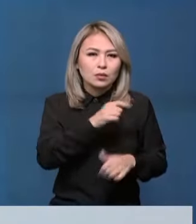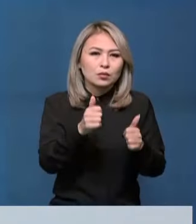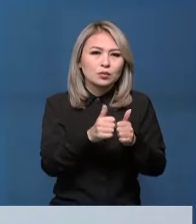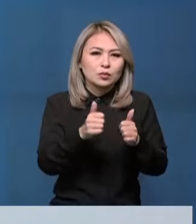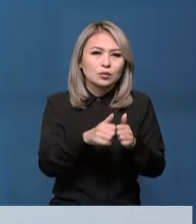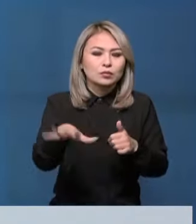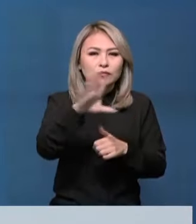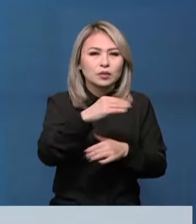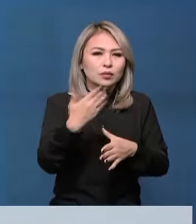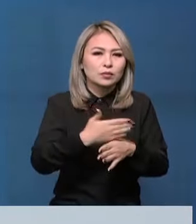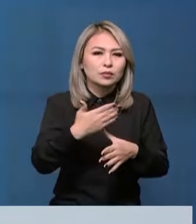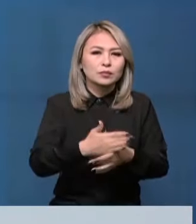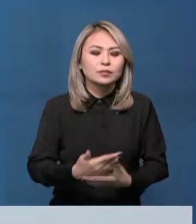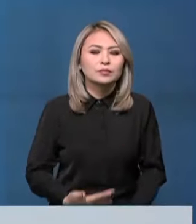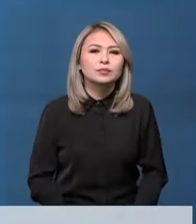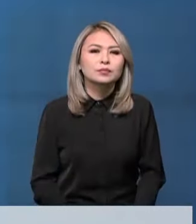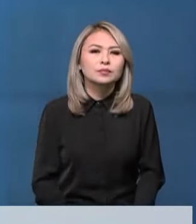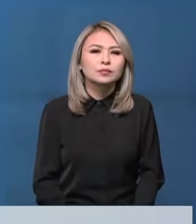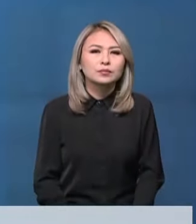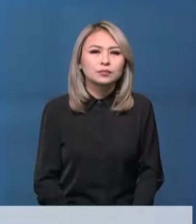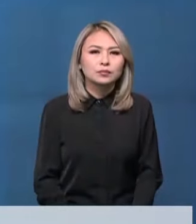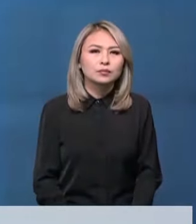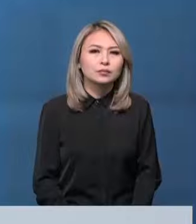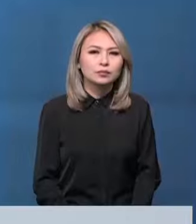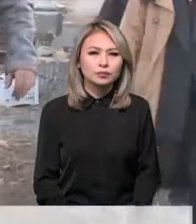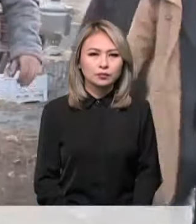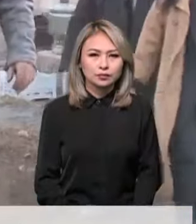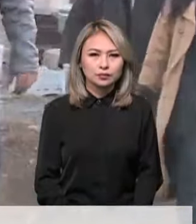шебер көрші қолаңның бәріне көмектеседі.